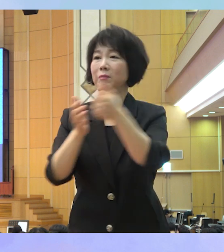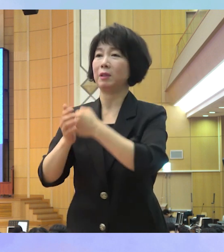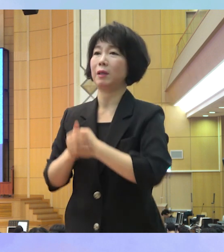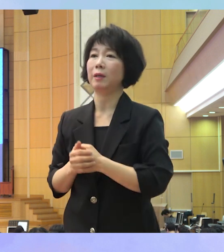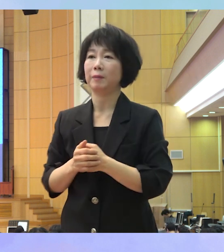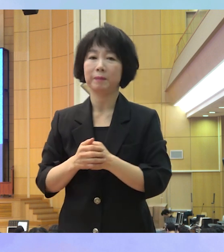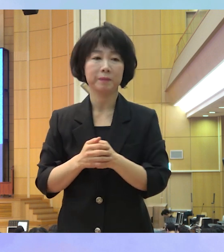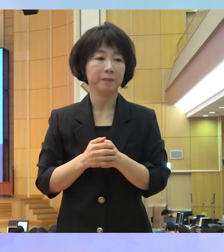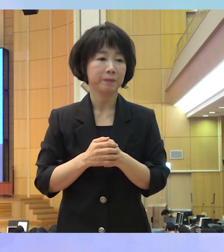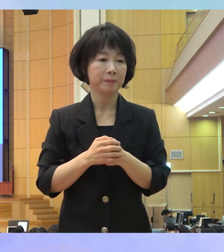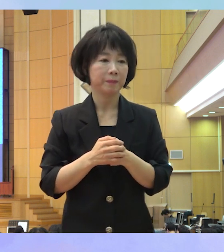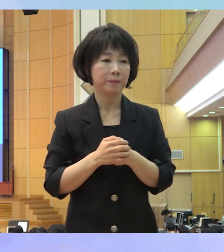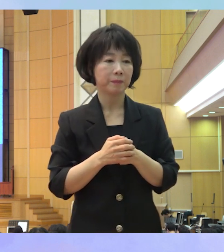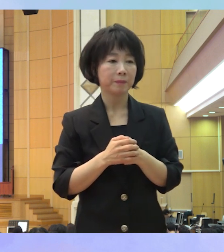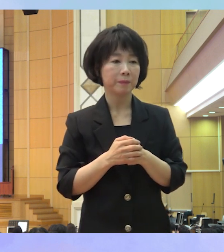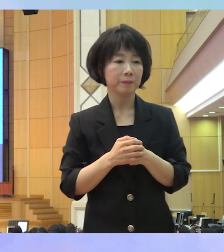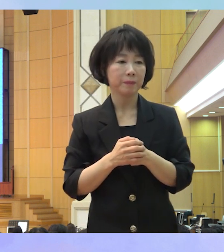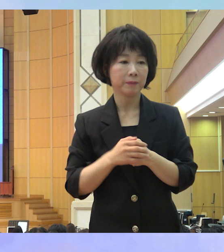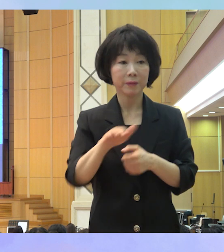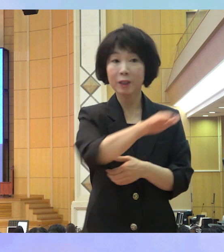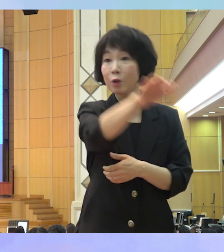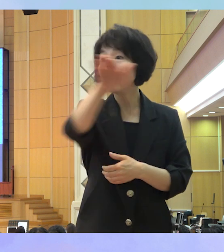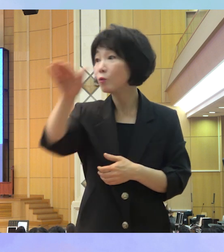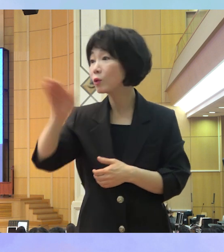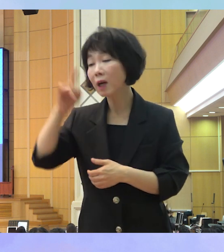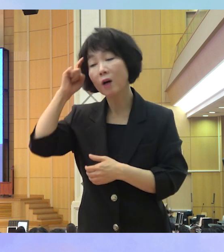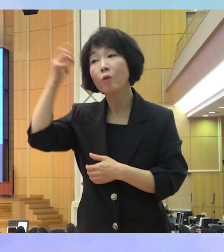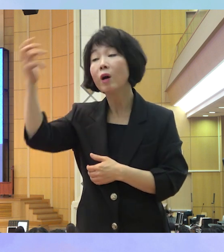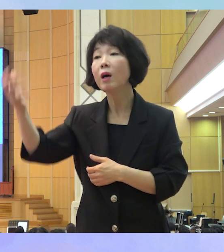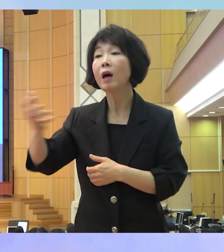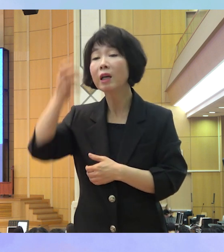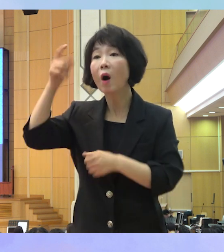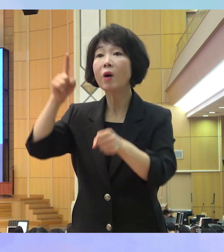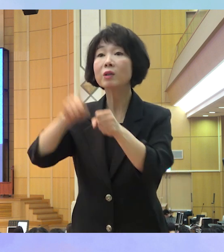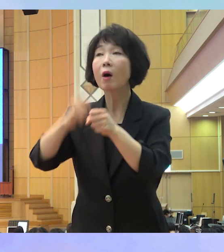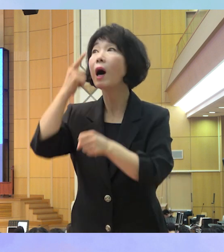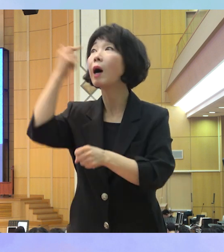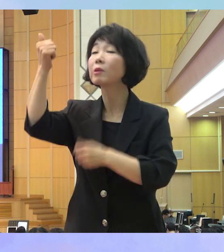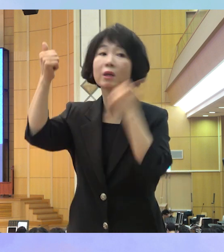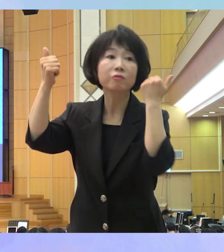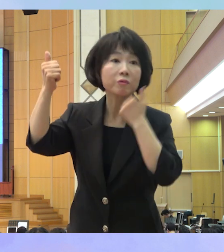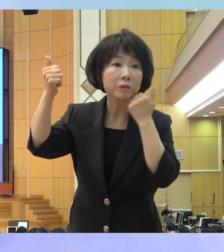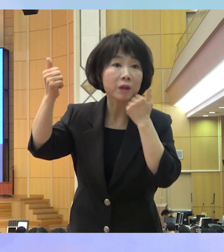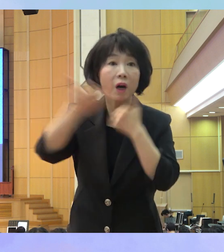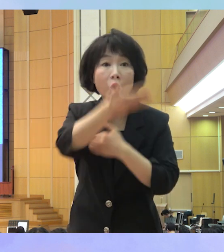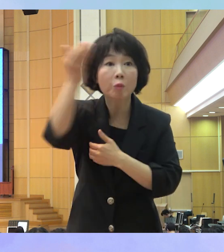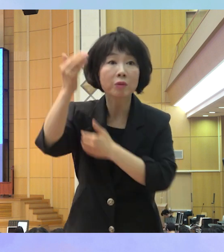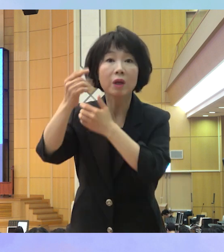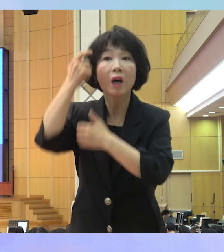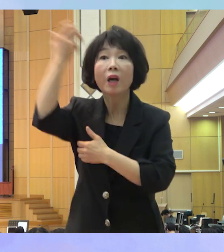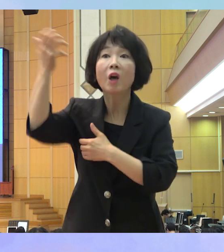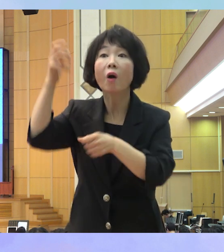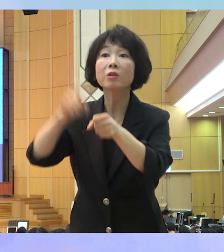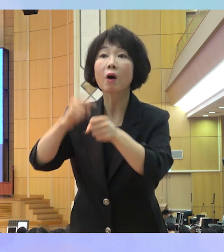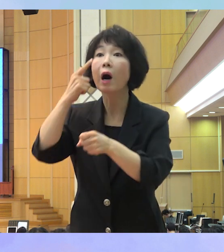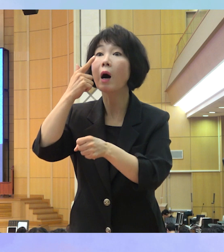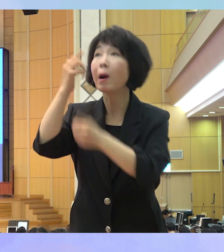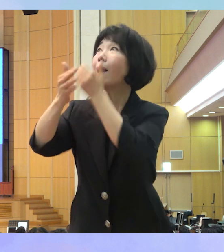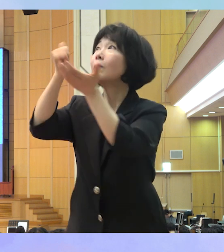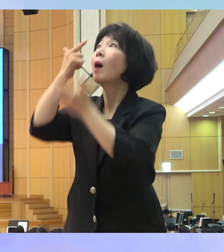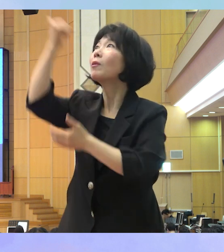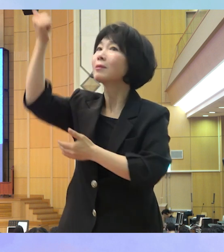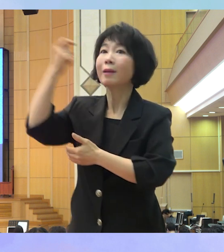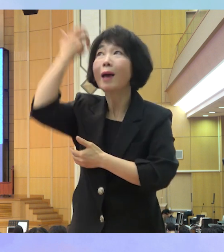할렐루야. 우리의 영적 아버지신, 아바 아버지신 하나님 아버지께 오늘